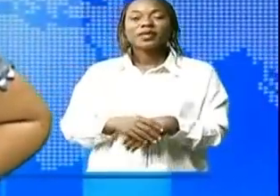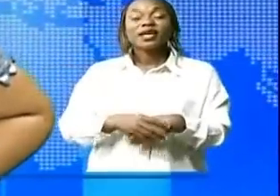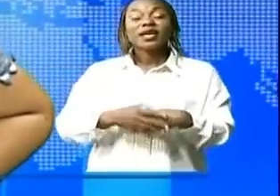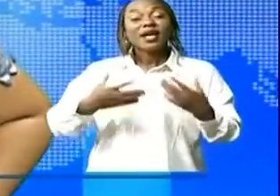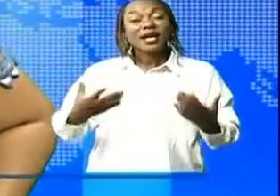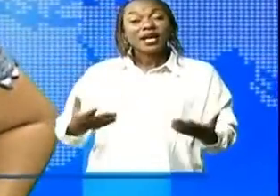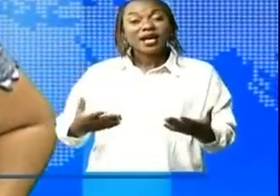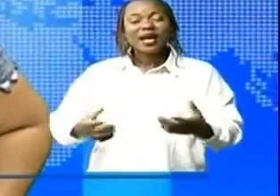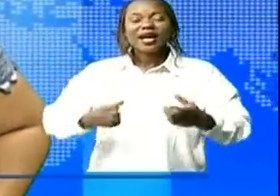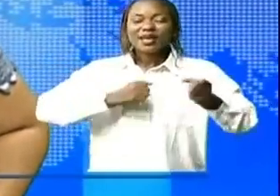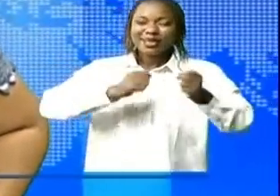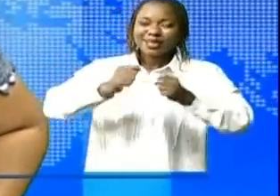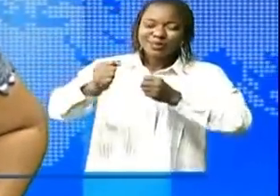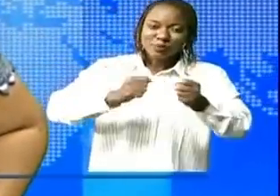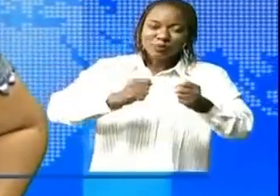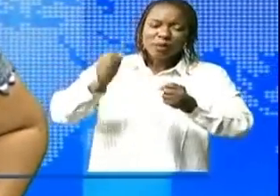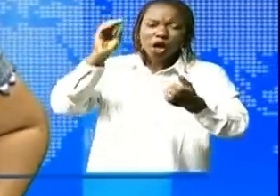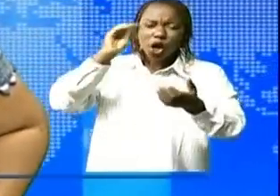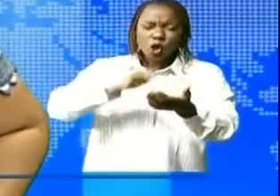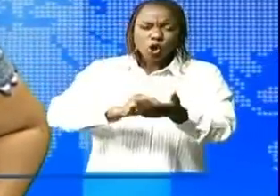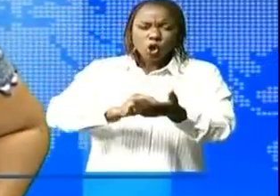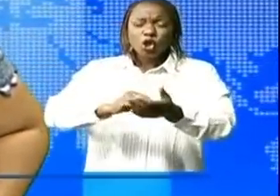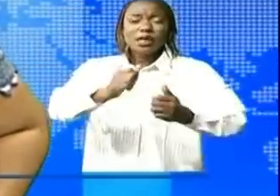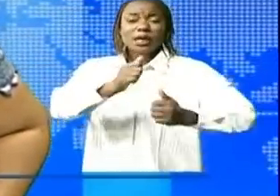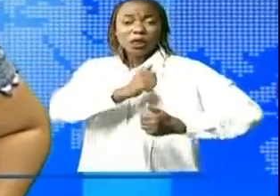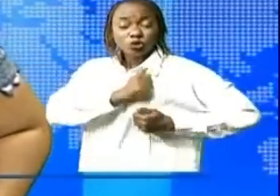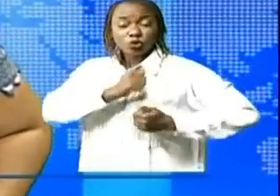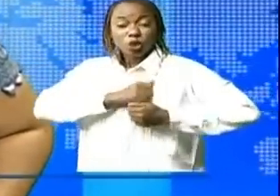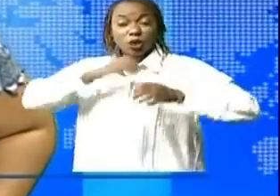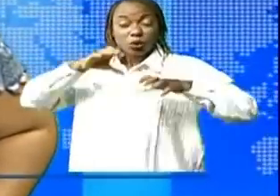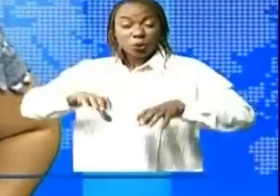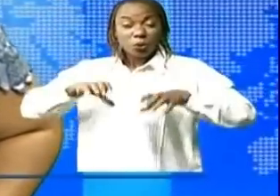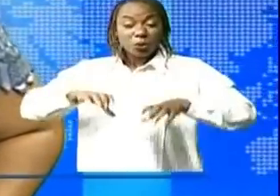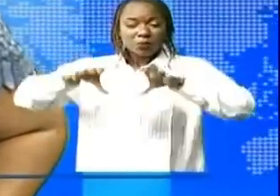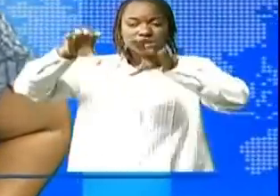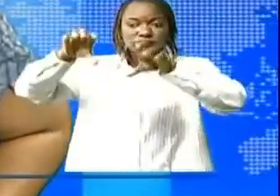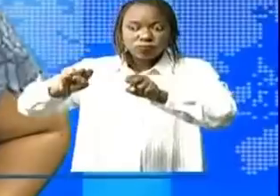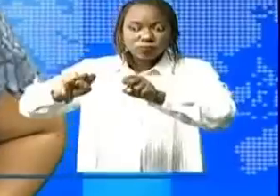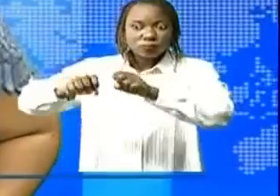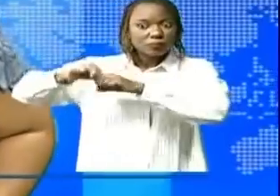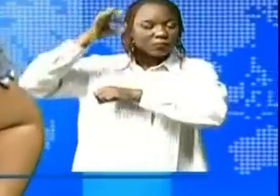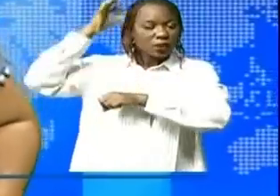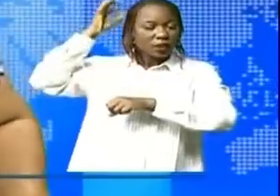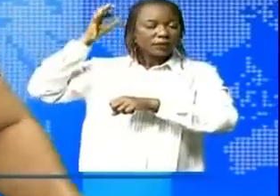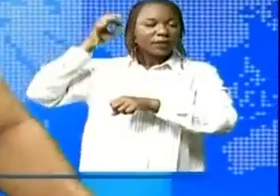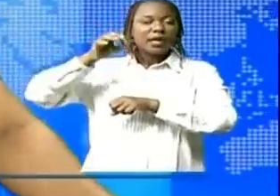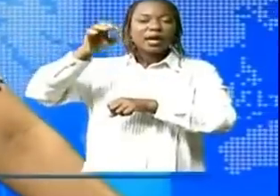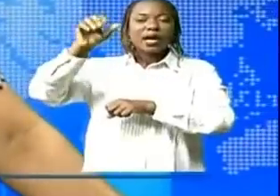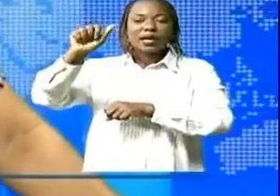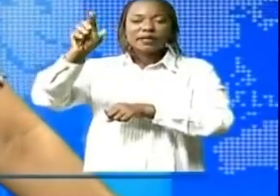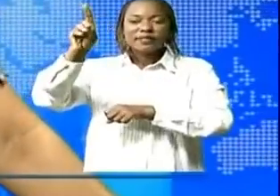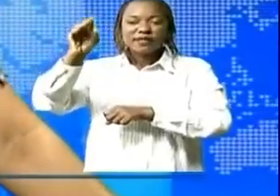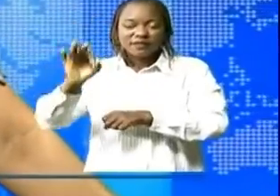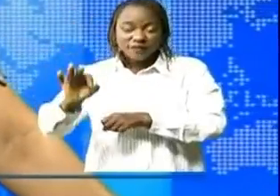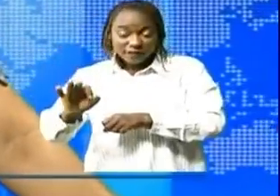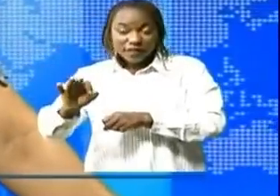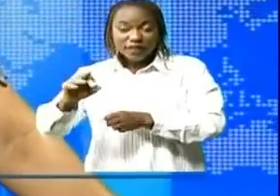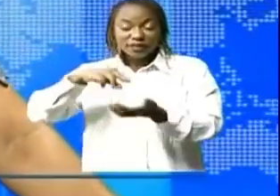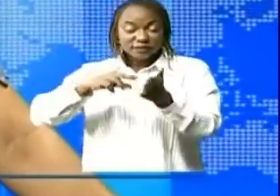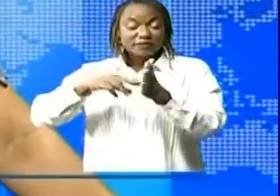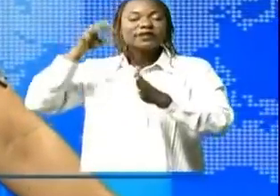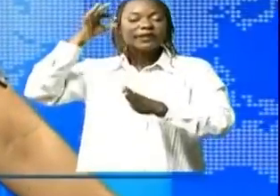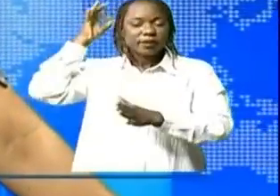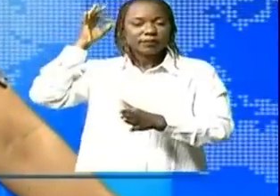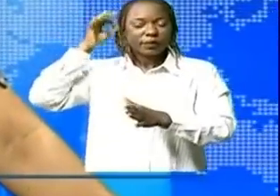D'intenses combats ont opposé les FARDC et les éléments ADEF au niveau de Komanda en Ituri. Bilan, 6 éléments ADEF faits prisonniers par